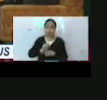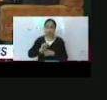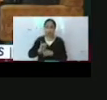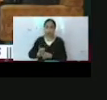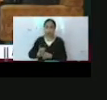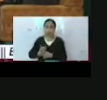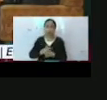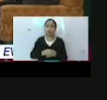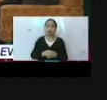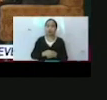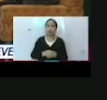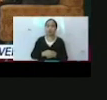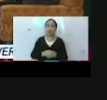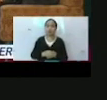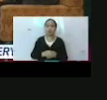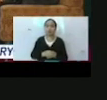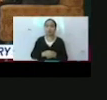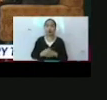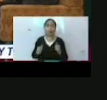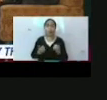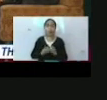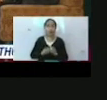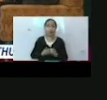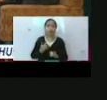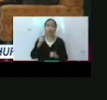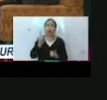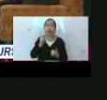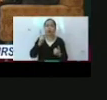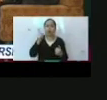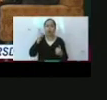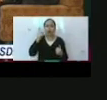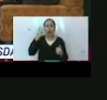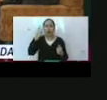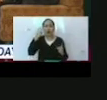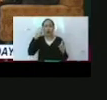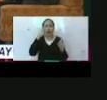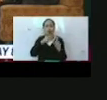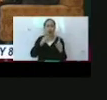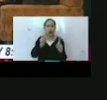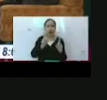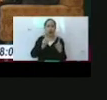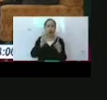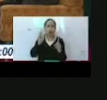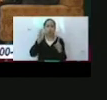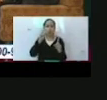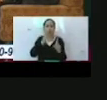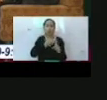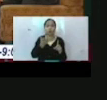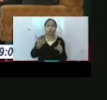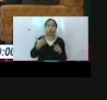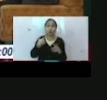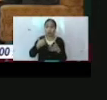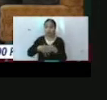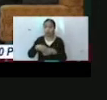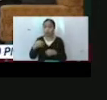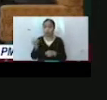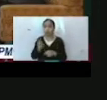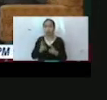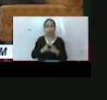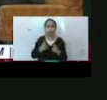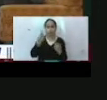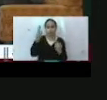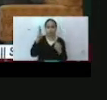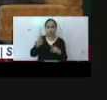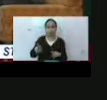inaalagaan ni Pastor Hill sa simbahan na ito. Ang palatandaan niyan, lalo na sa mga lalaki, lalabas kang kagalang-galang. Ama. Pag